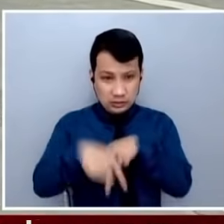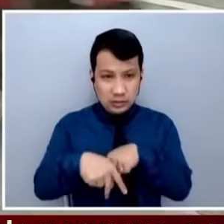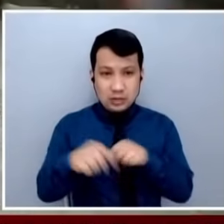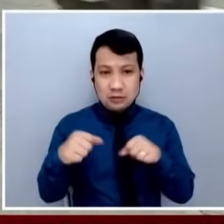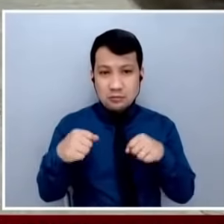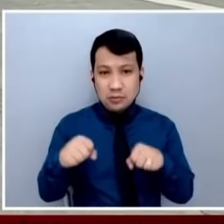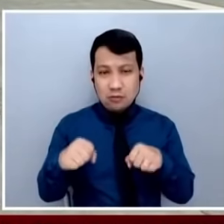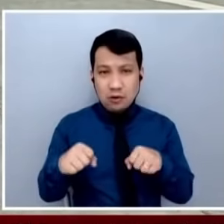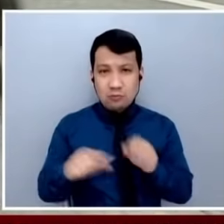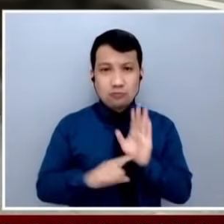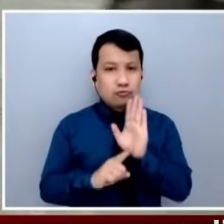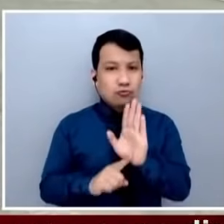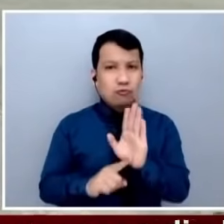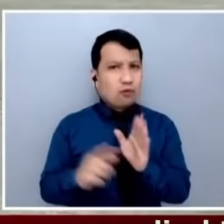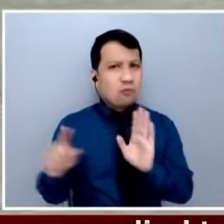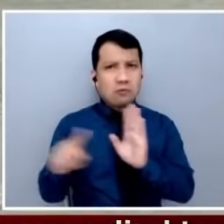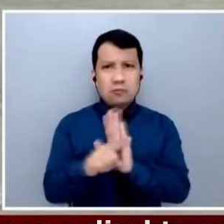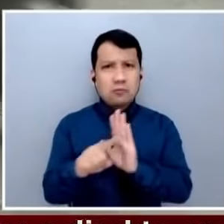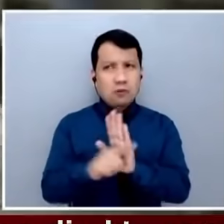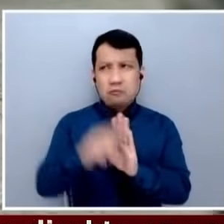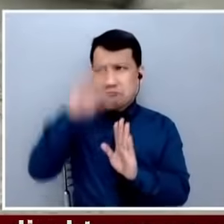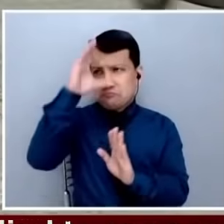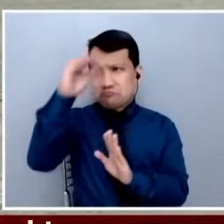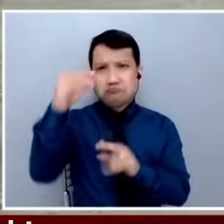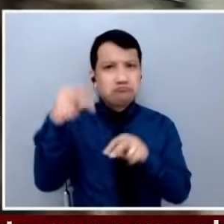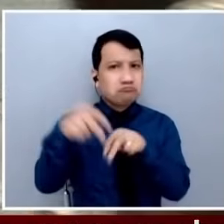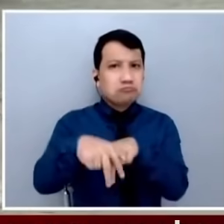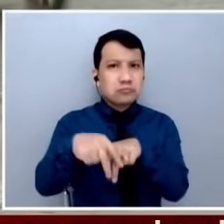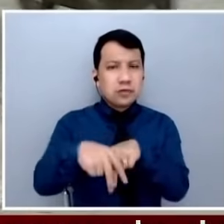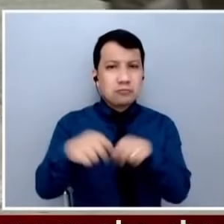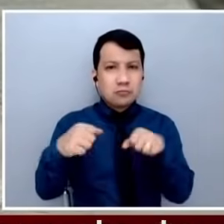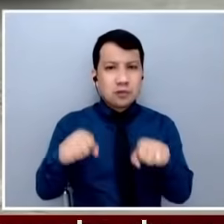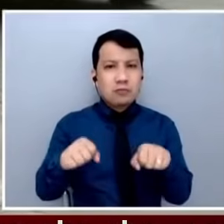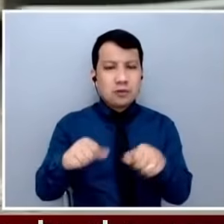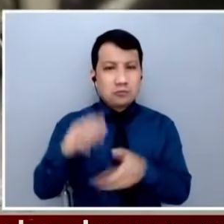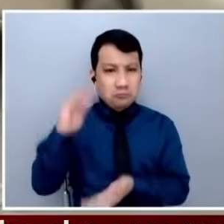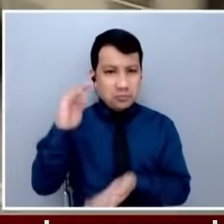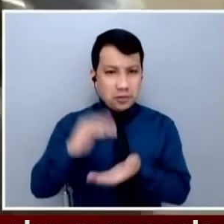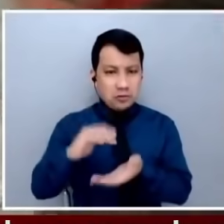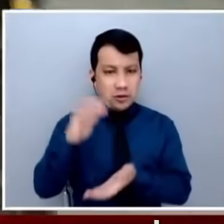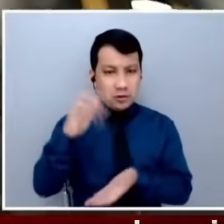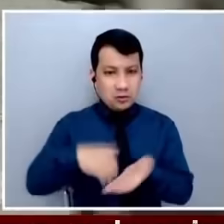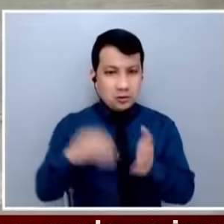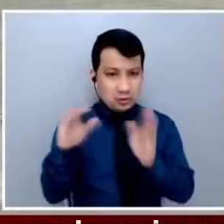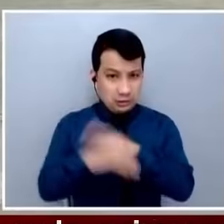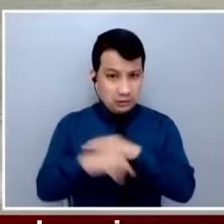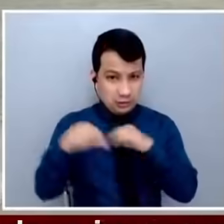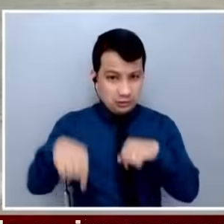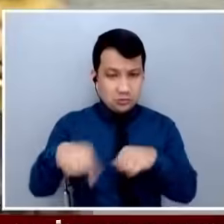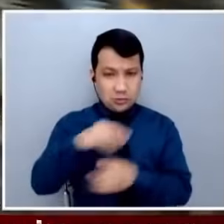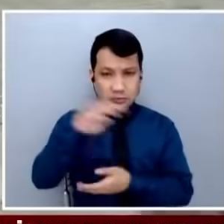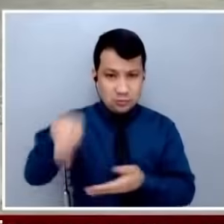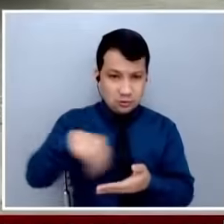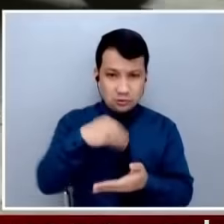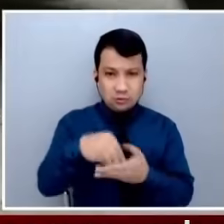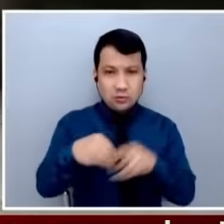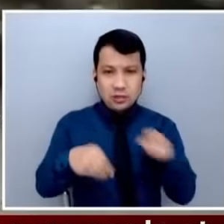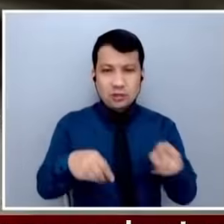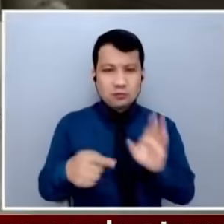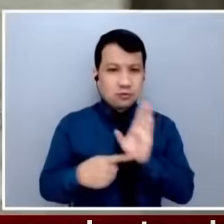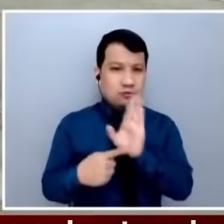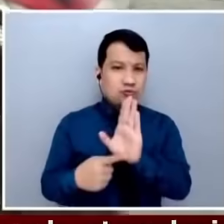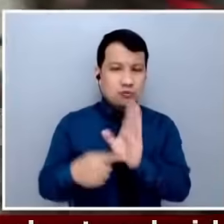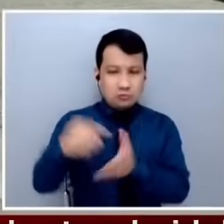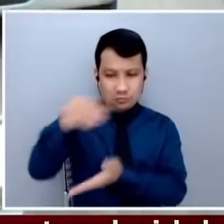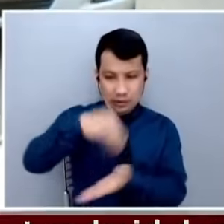walang kinalaman ang pagbabawal sa mga lalaking nakaangkas sa pagpapababa ng krimen sa Mandaluyong. Hindi rin umano naipakita ng